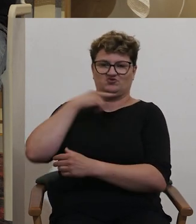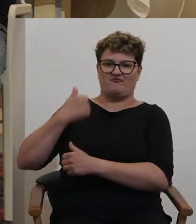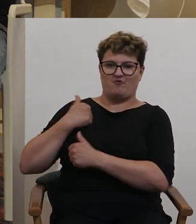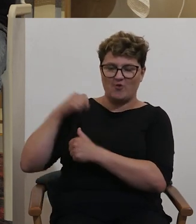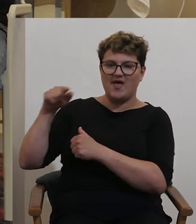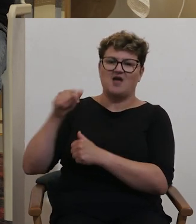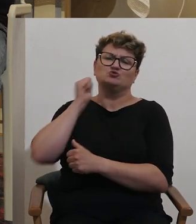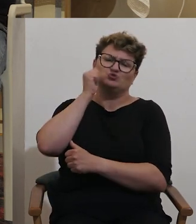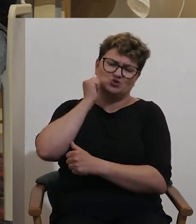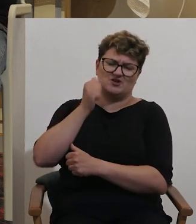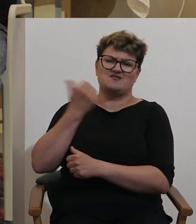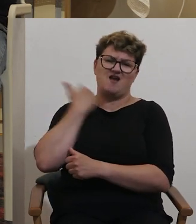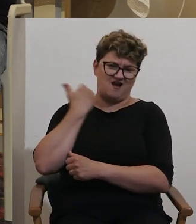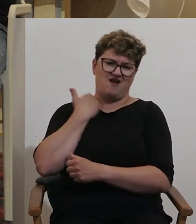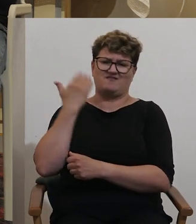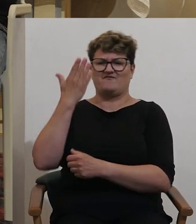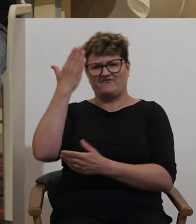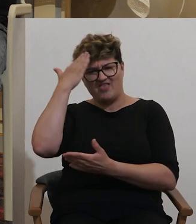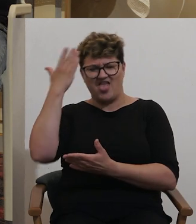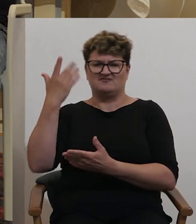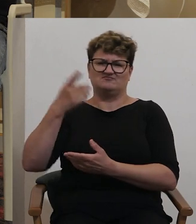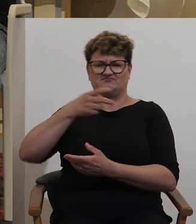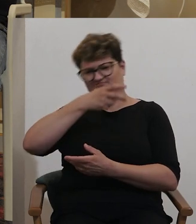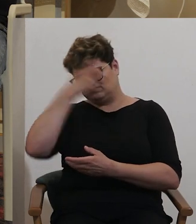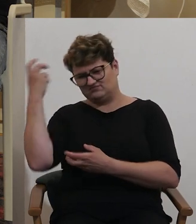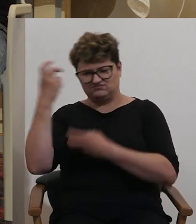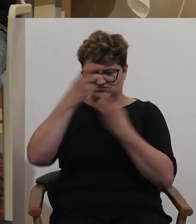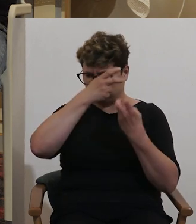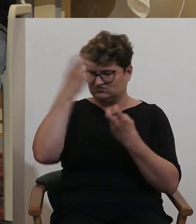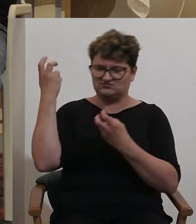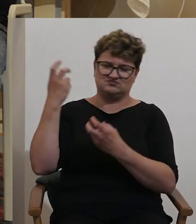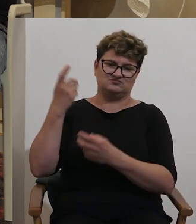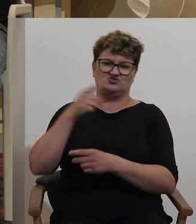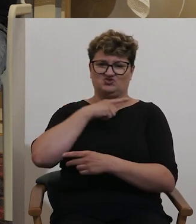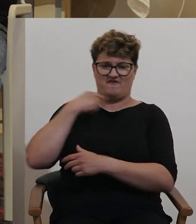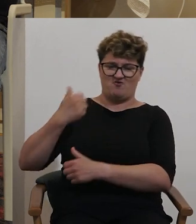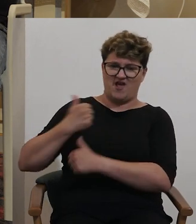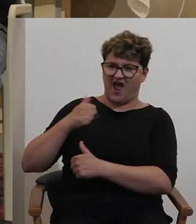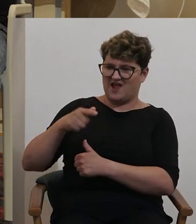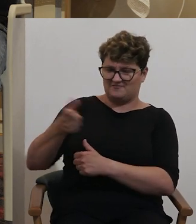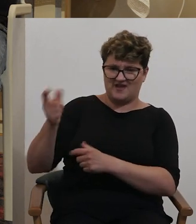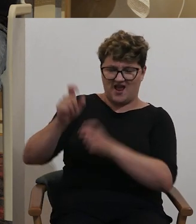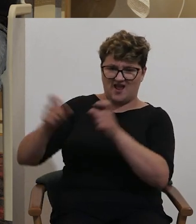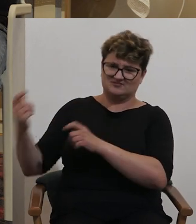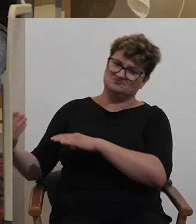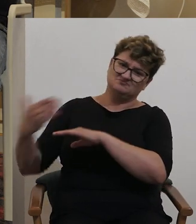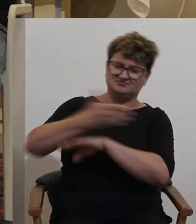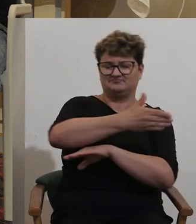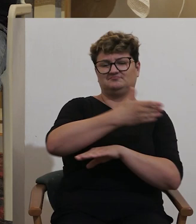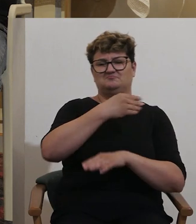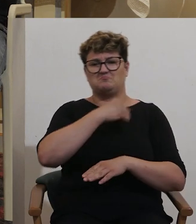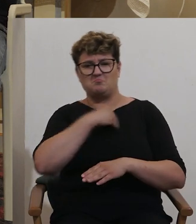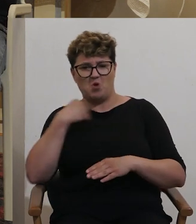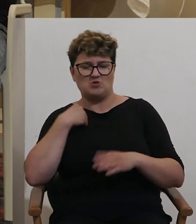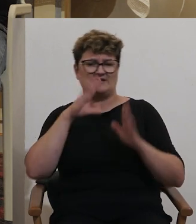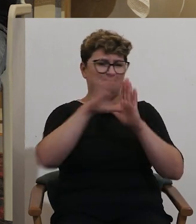porządku dziennym. Mamy utrwalone takie obrazy tych pijanych czerwonoarmistów, którzy wkraczają do polskich miast